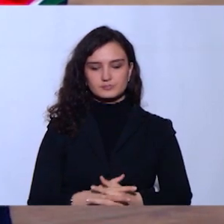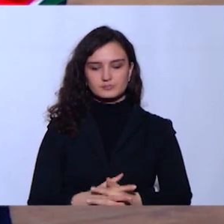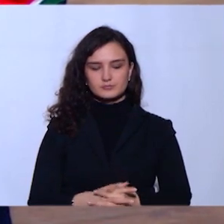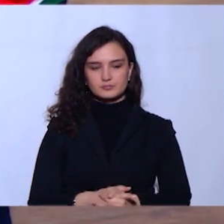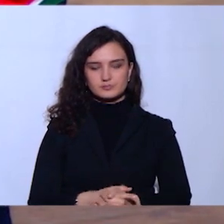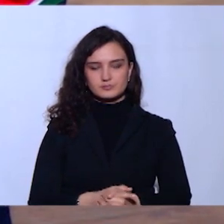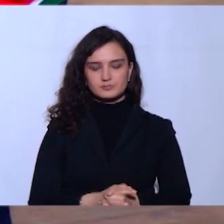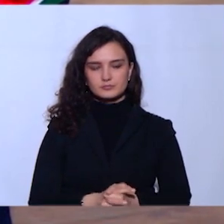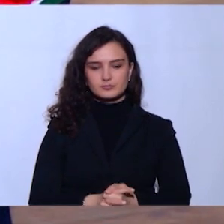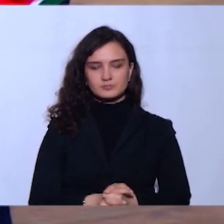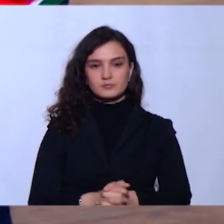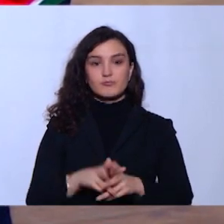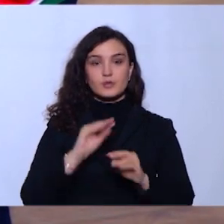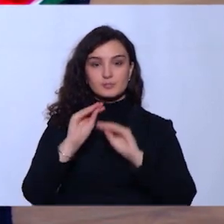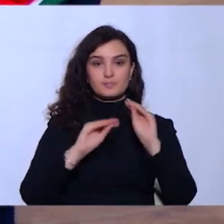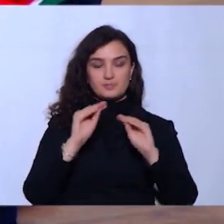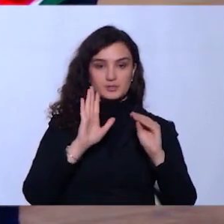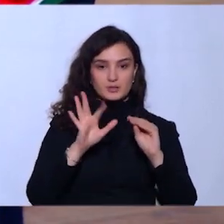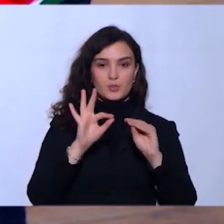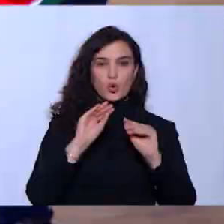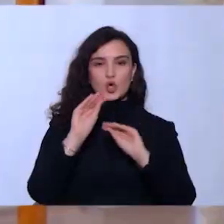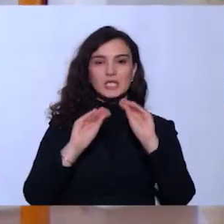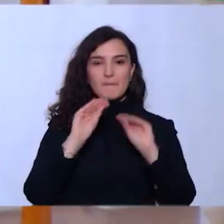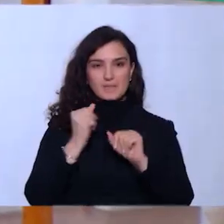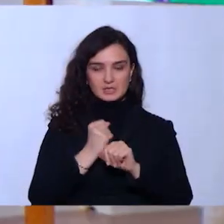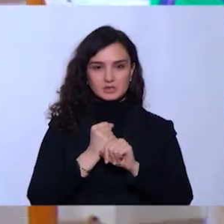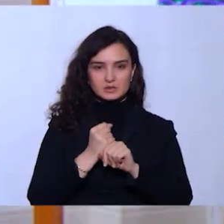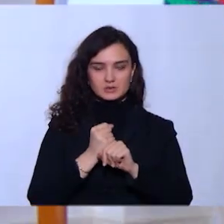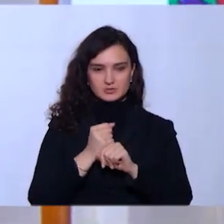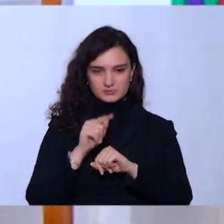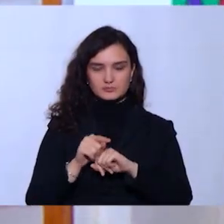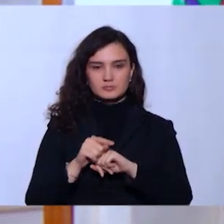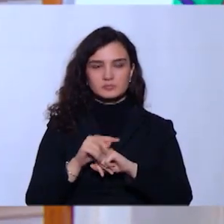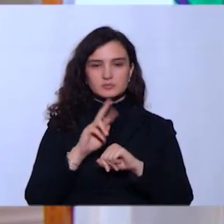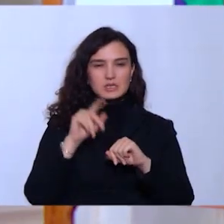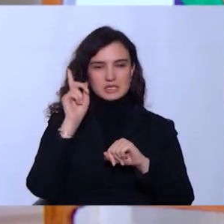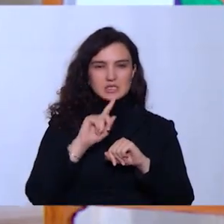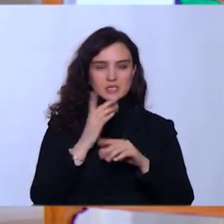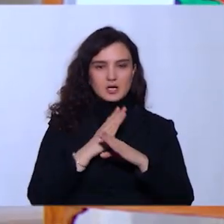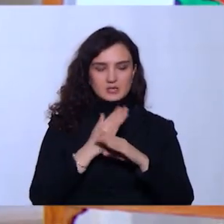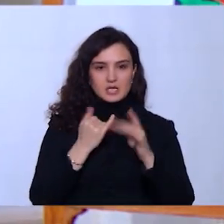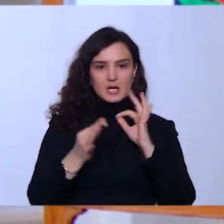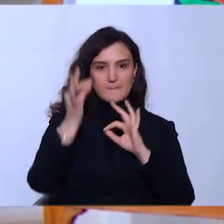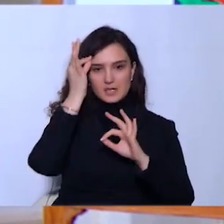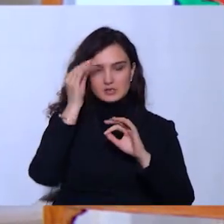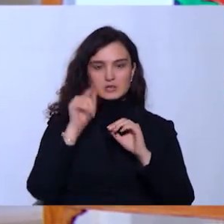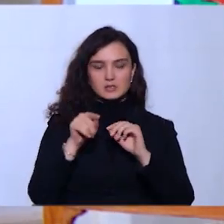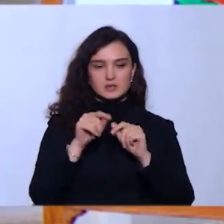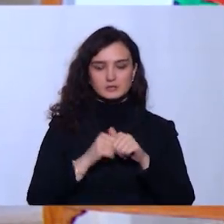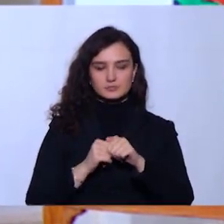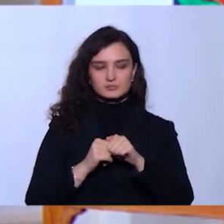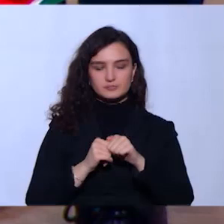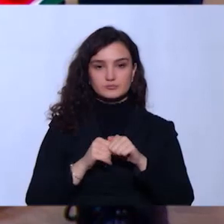რომელიც იქნება მორთული ორნამენტით. კიდევ ერთხელ შეგახსენეთ რა არის ორნამენტი და იცით რა არის, ახლა გამახსენდა. აი